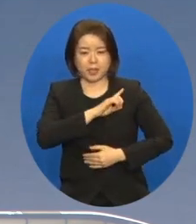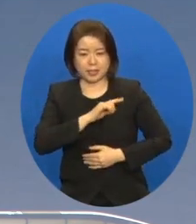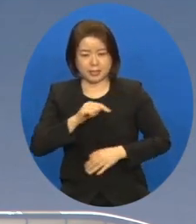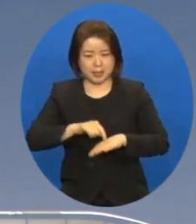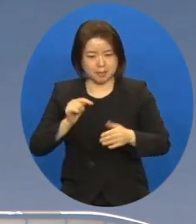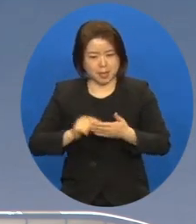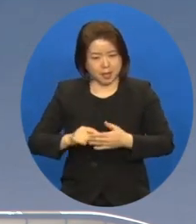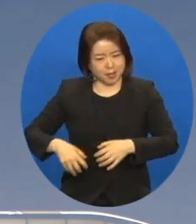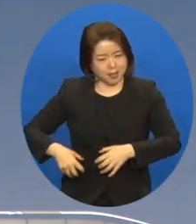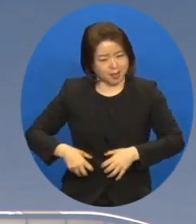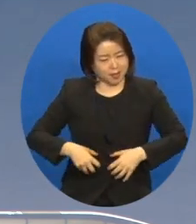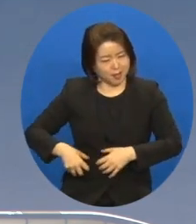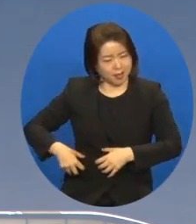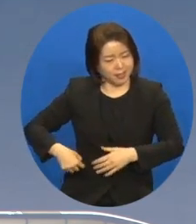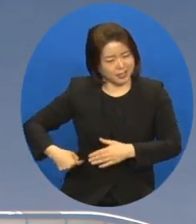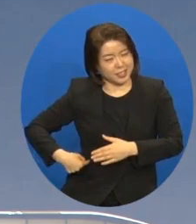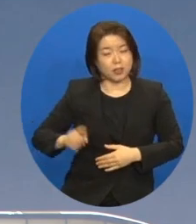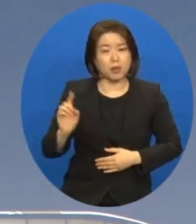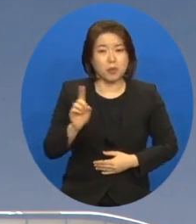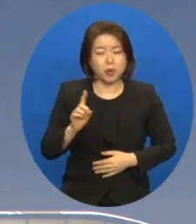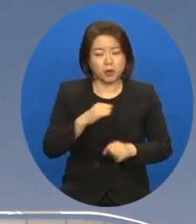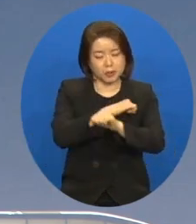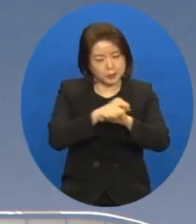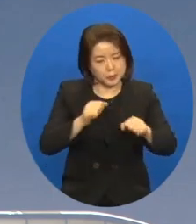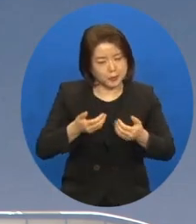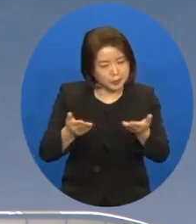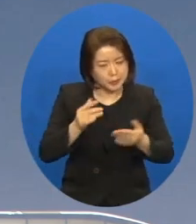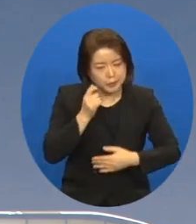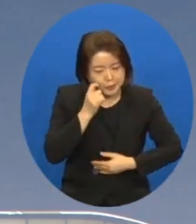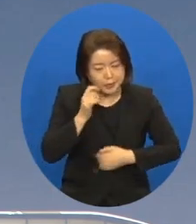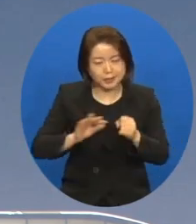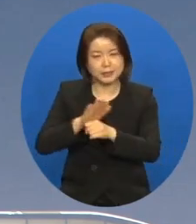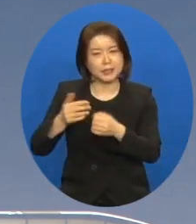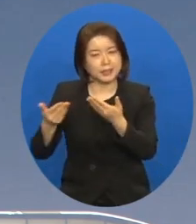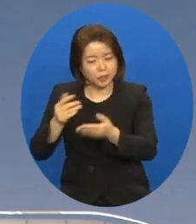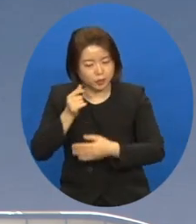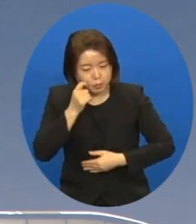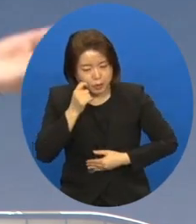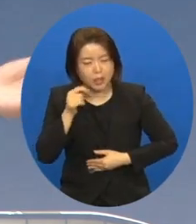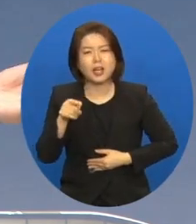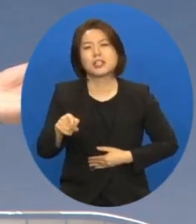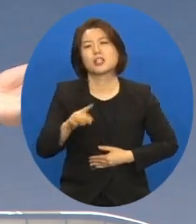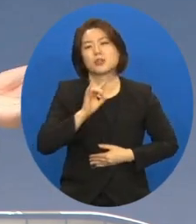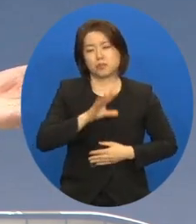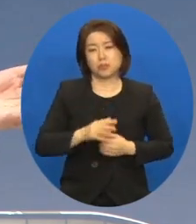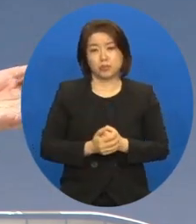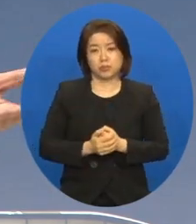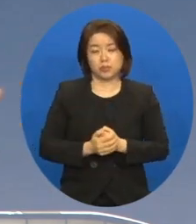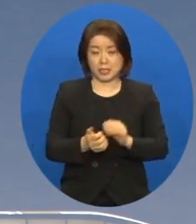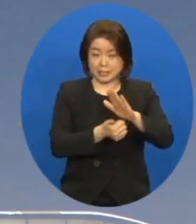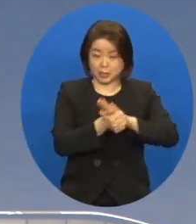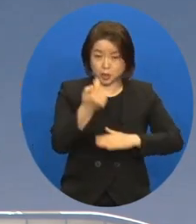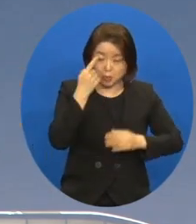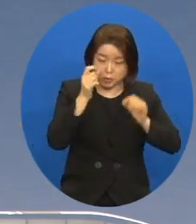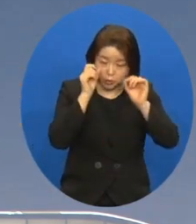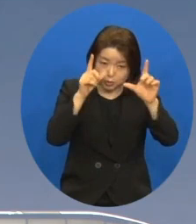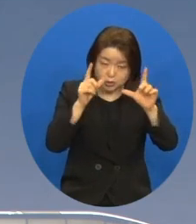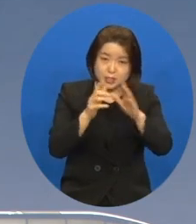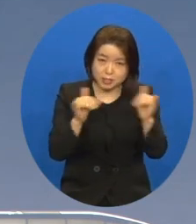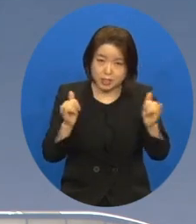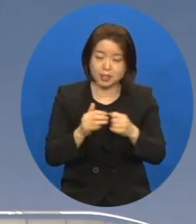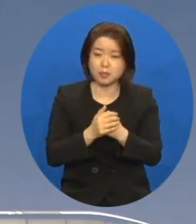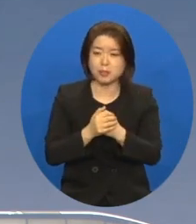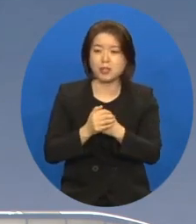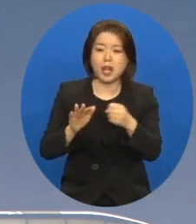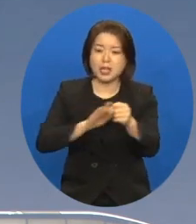것은 용서 못한 것, 사랑 못하고 산 것뿐입니다. 소망의 눈이 뜨인 사람은 사랑하고 살